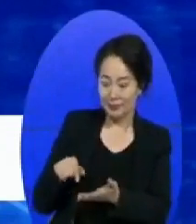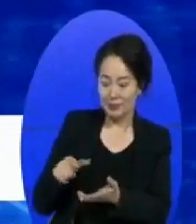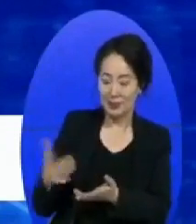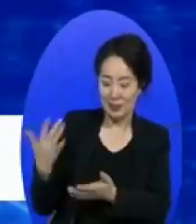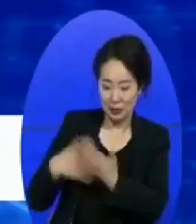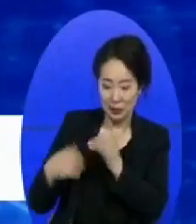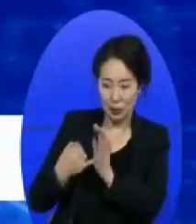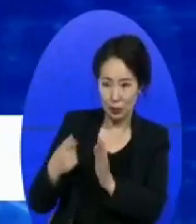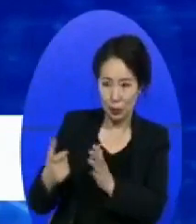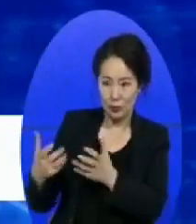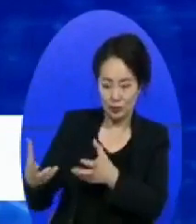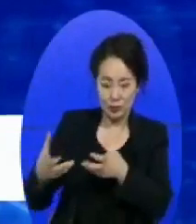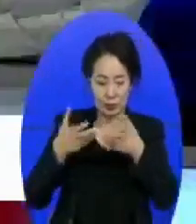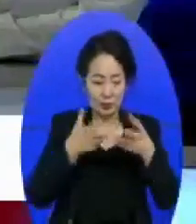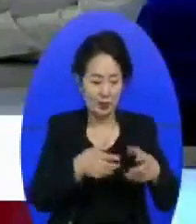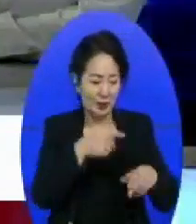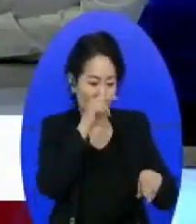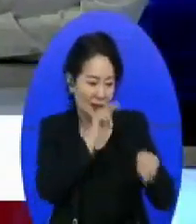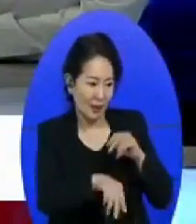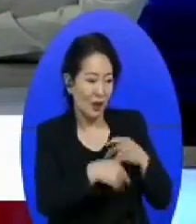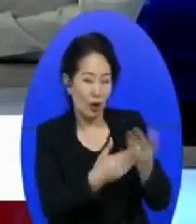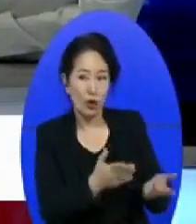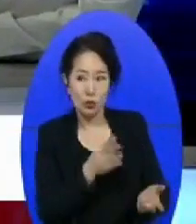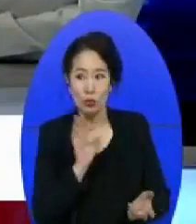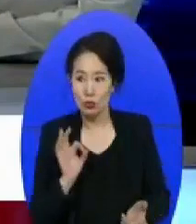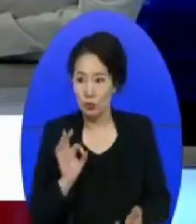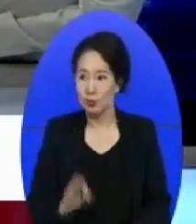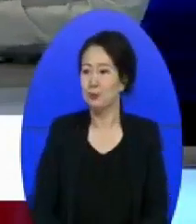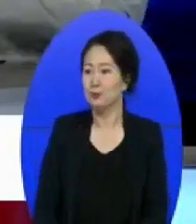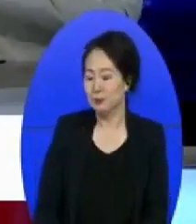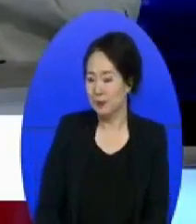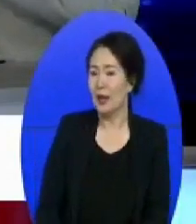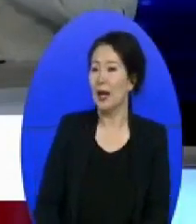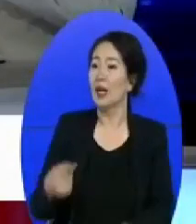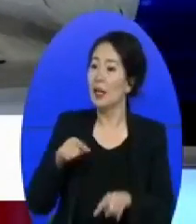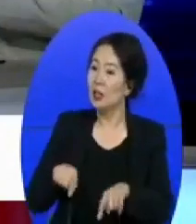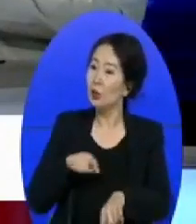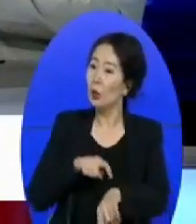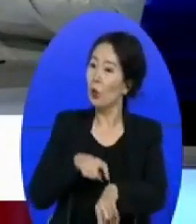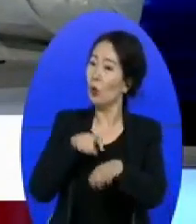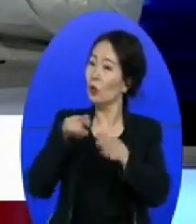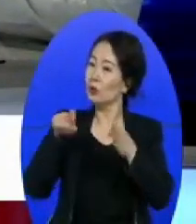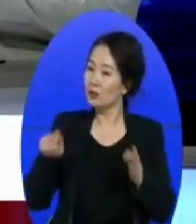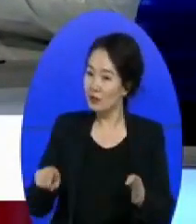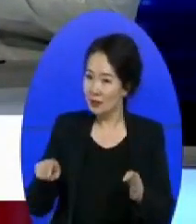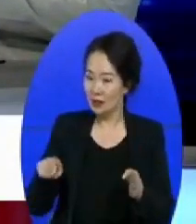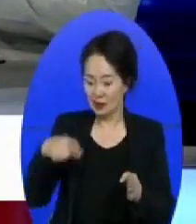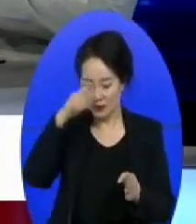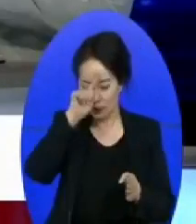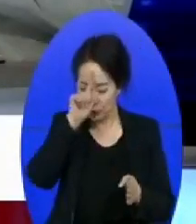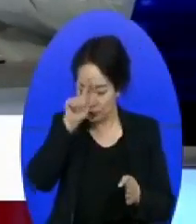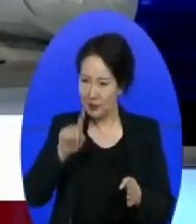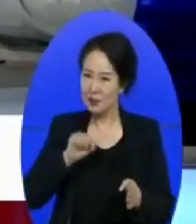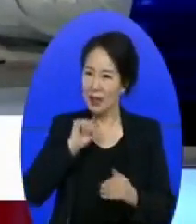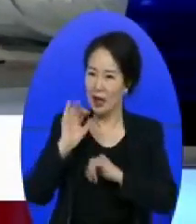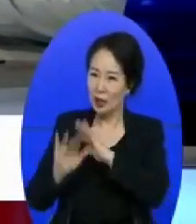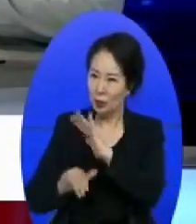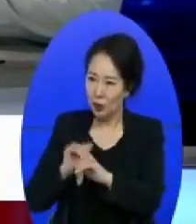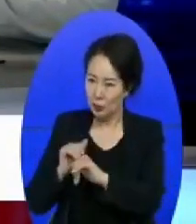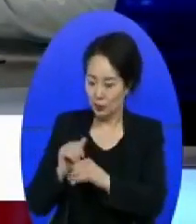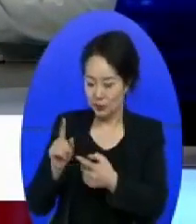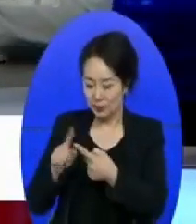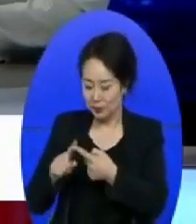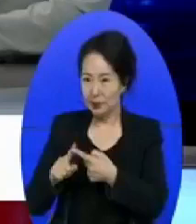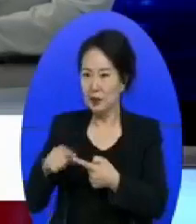мэрэгжлийн байгууллагуудад илүү нягтлж шинжилсэн гэсэн. За, энэ хугацаанд яг эрүүл мэндийн асуумж, за, биеийн халууны